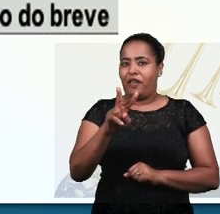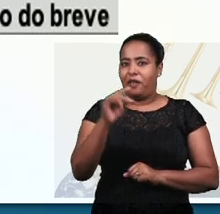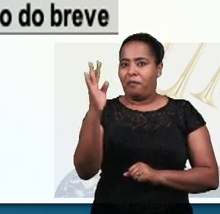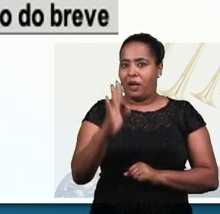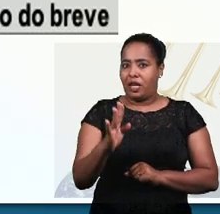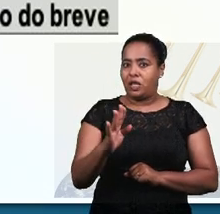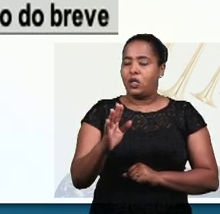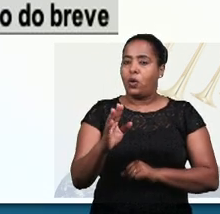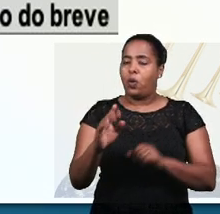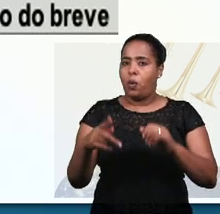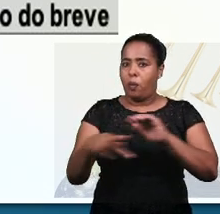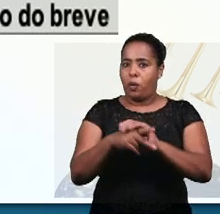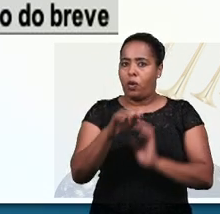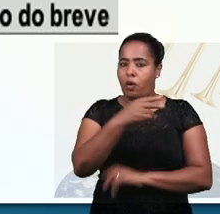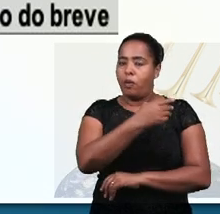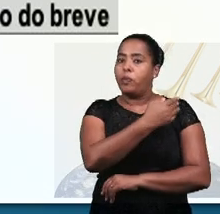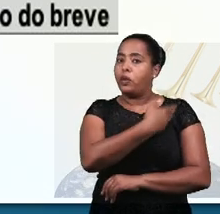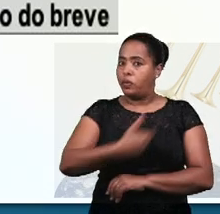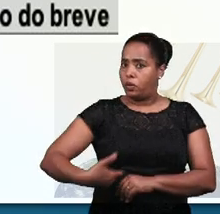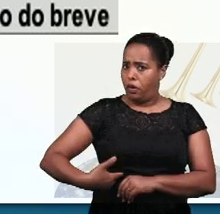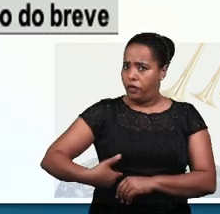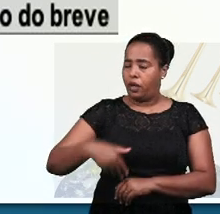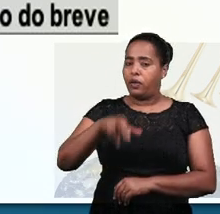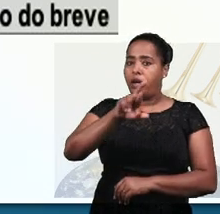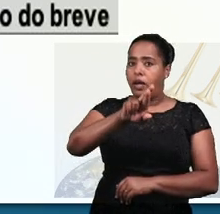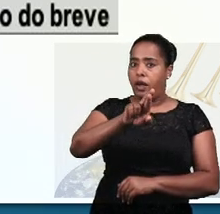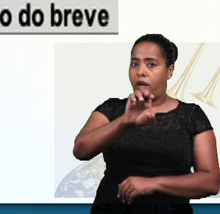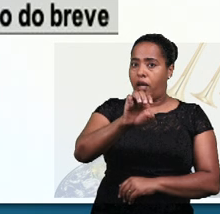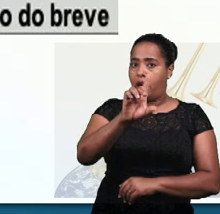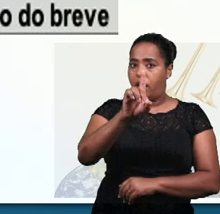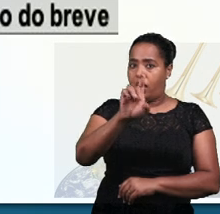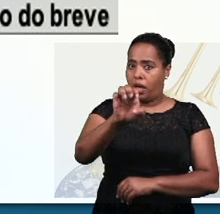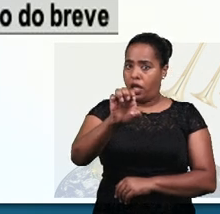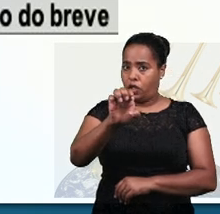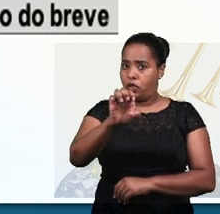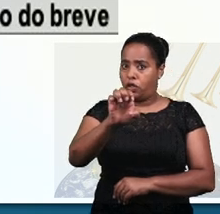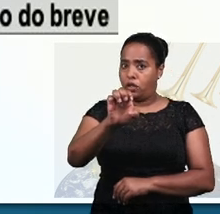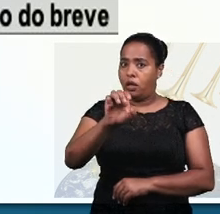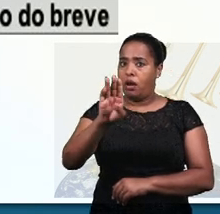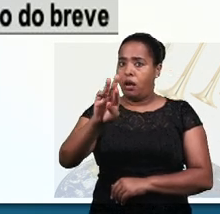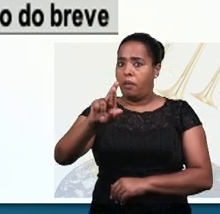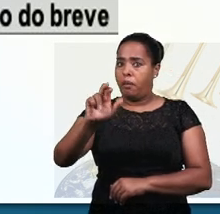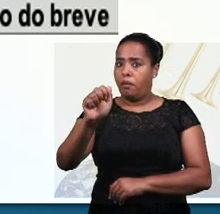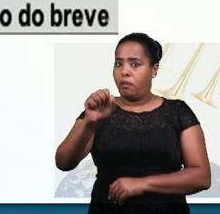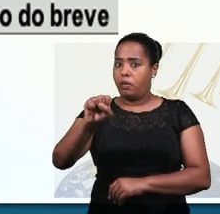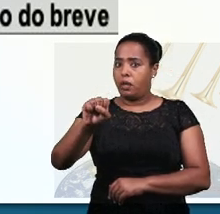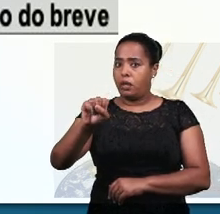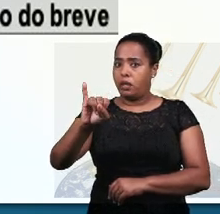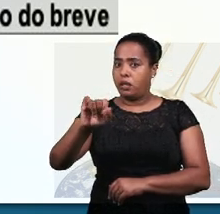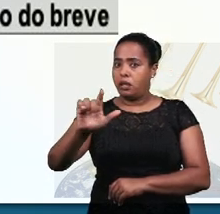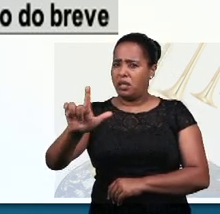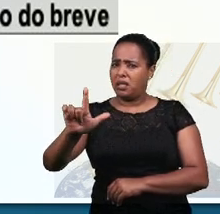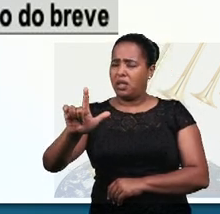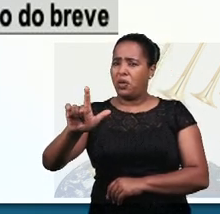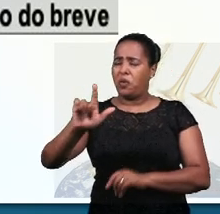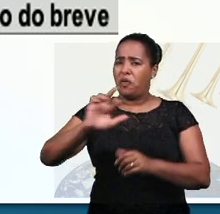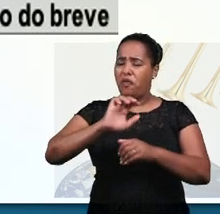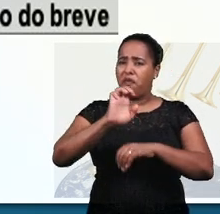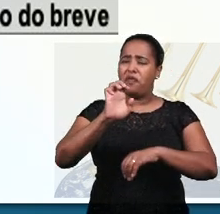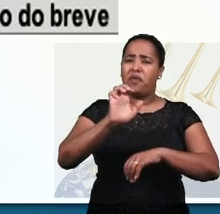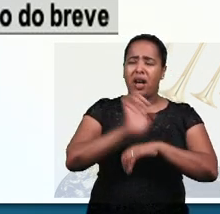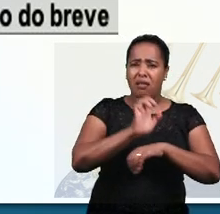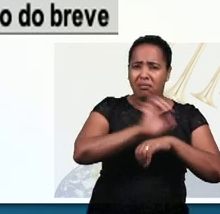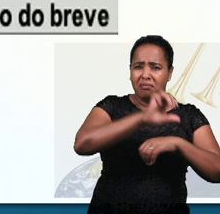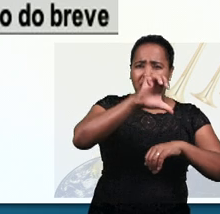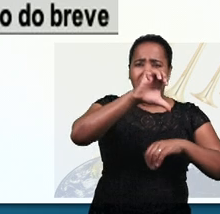chaîne de l'État brésilien, mais la Rede Brasil, c'est une chaîne privée. Dans tous